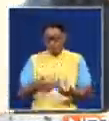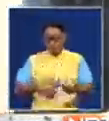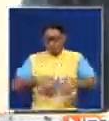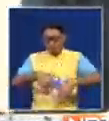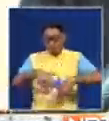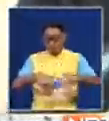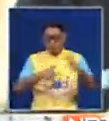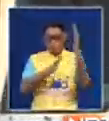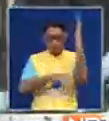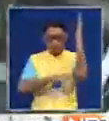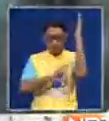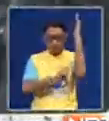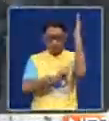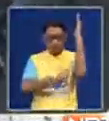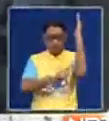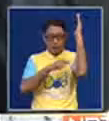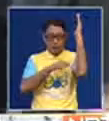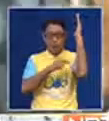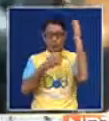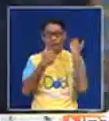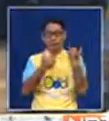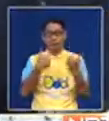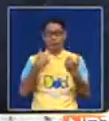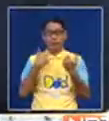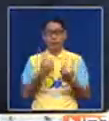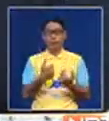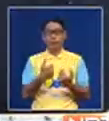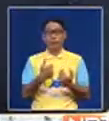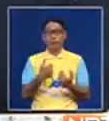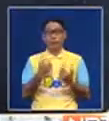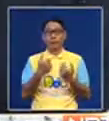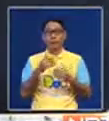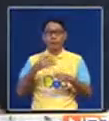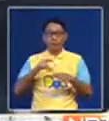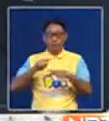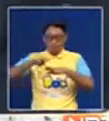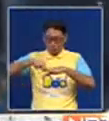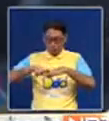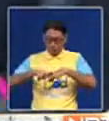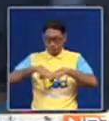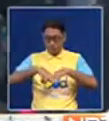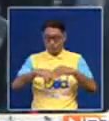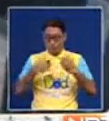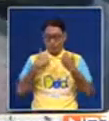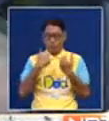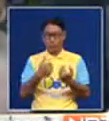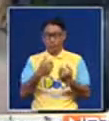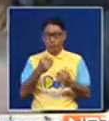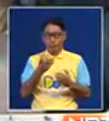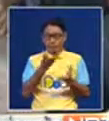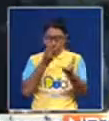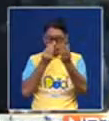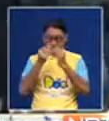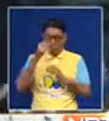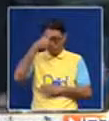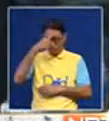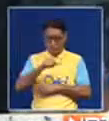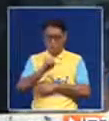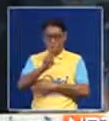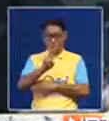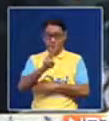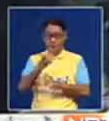ชนในพื้นที่ตำบลเปาะเส้งและก็พื้นที่ใกล้เคียงสำหรับวิธีการสานตะกร้าแบบนี้นะครับก็เรียนรู้เพียงวัน2วันเท่านั้นก็ส